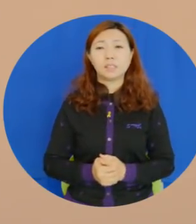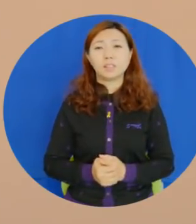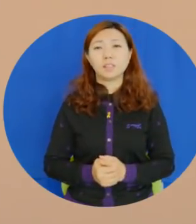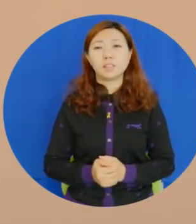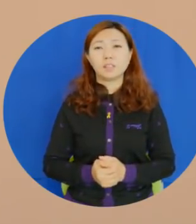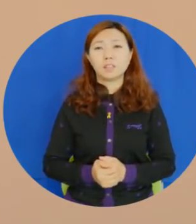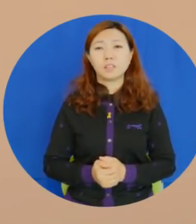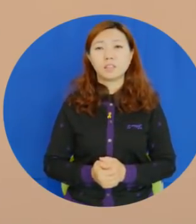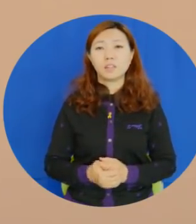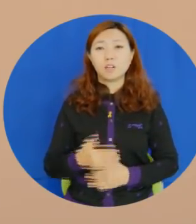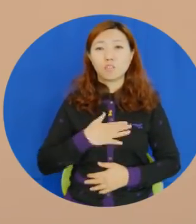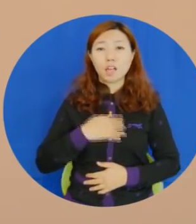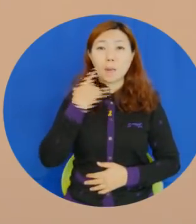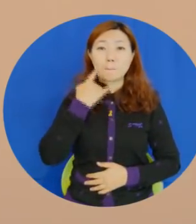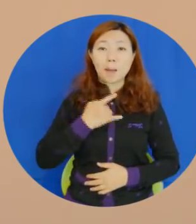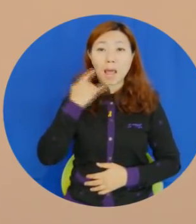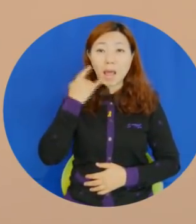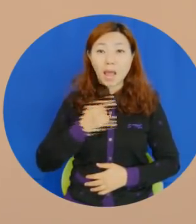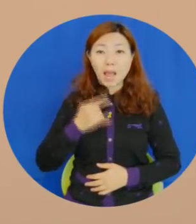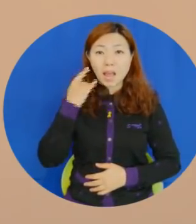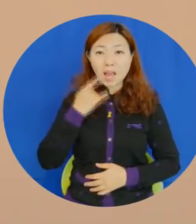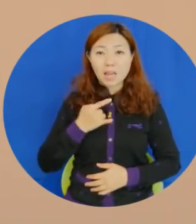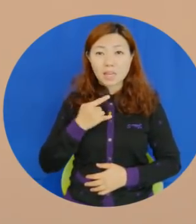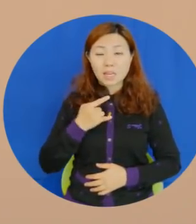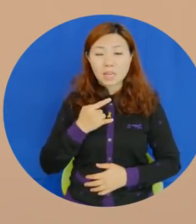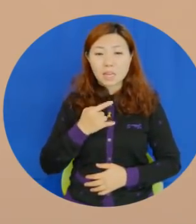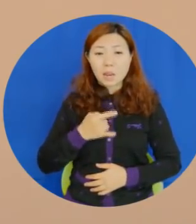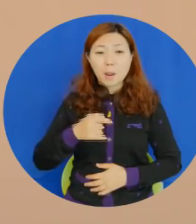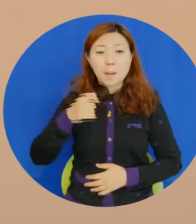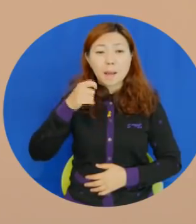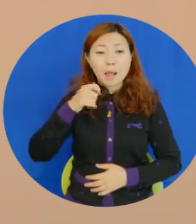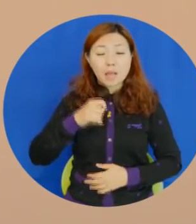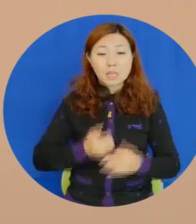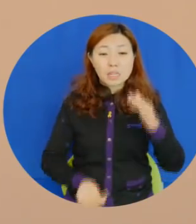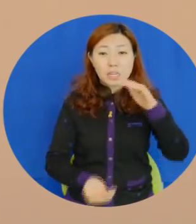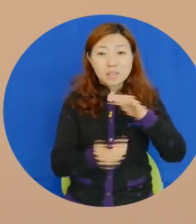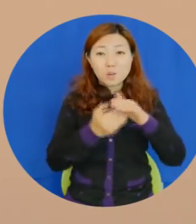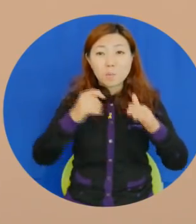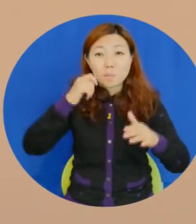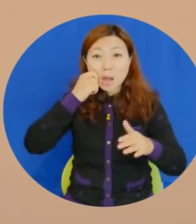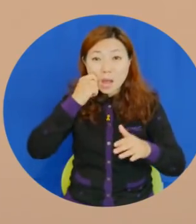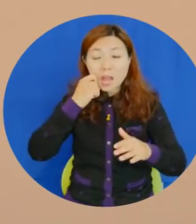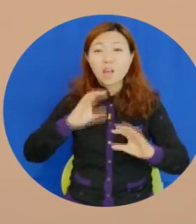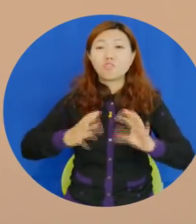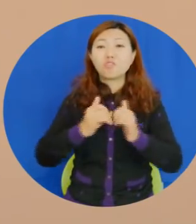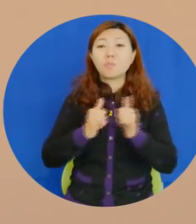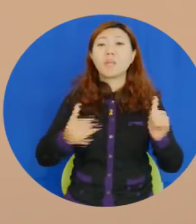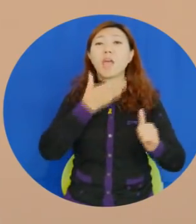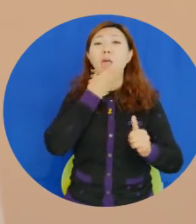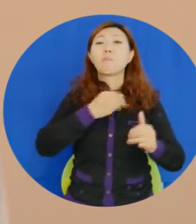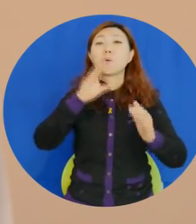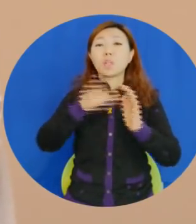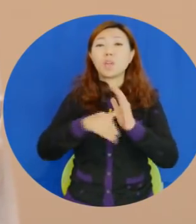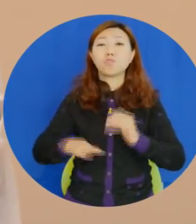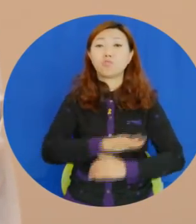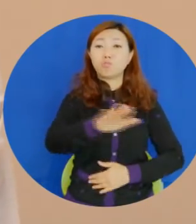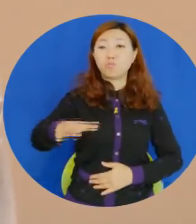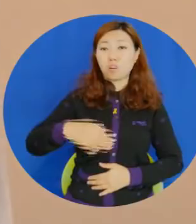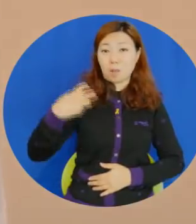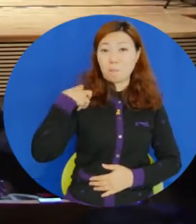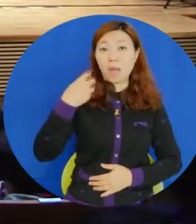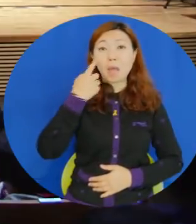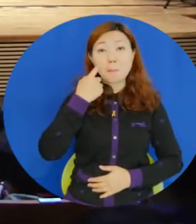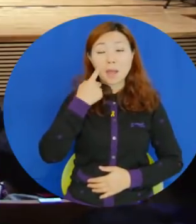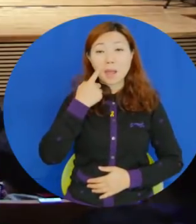때문에 저희들이 이 박근혜 대통령이 하려고 하다 못한 국민 행복 시대를 여는 걸 우리가 한번